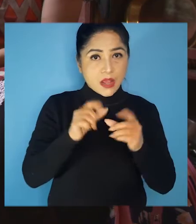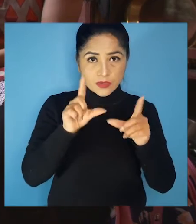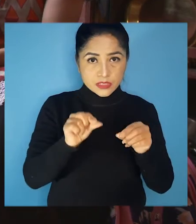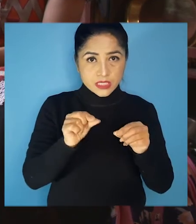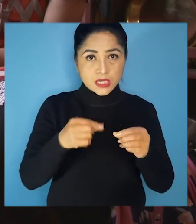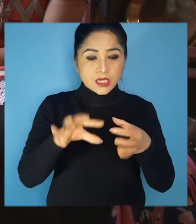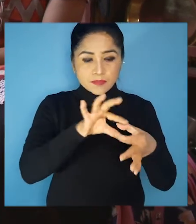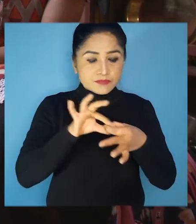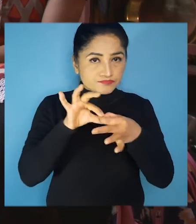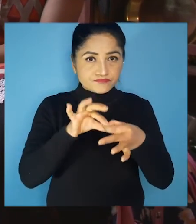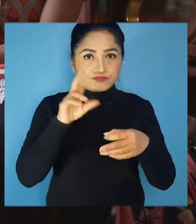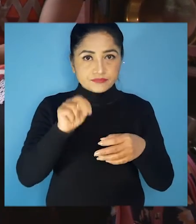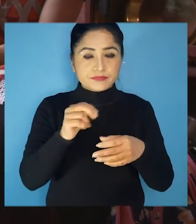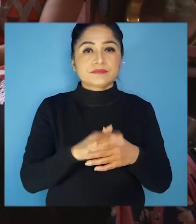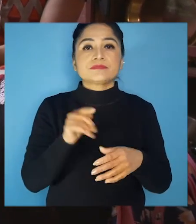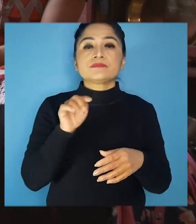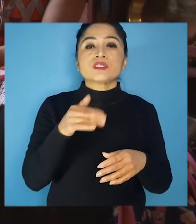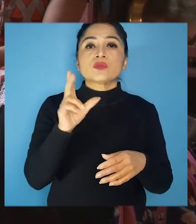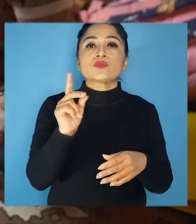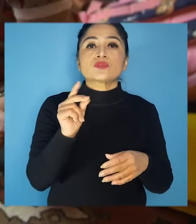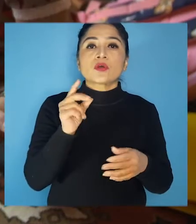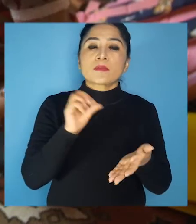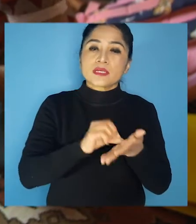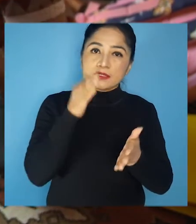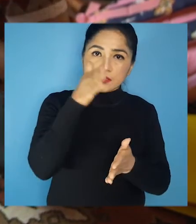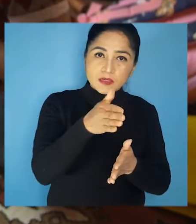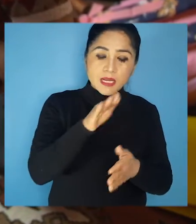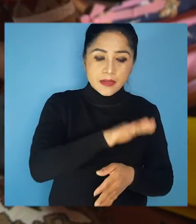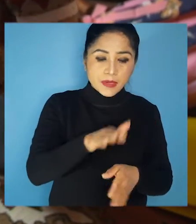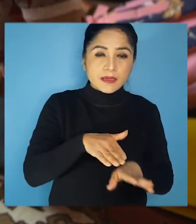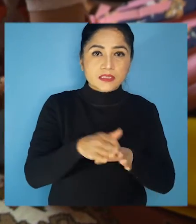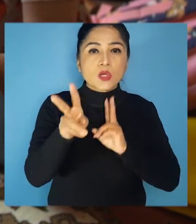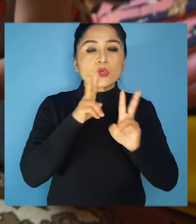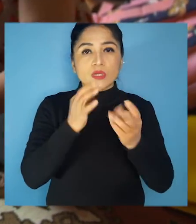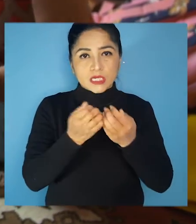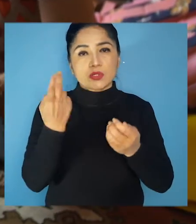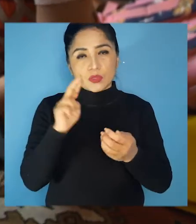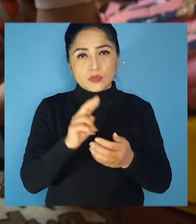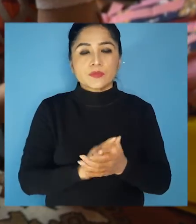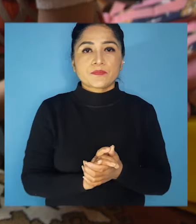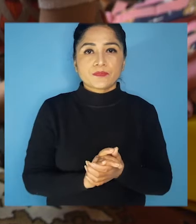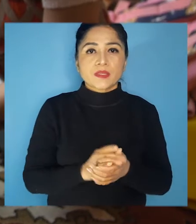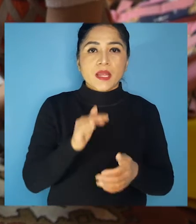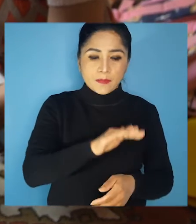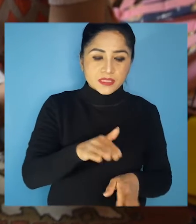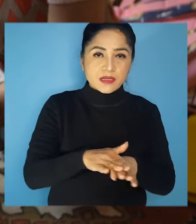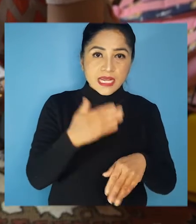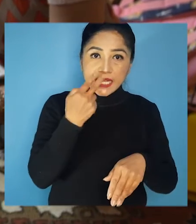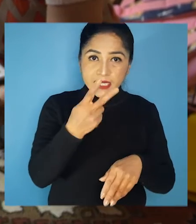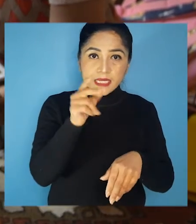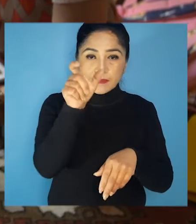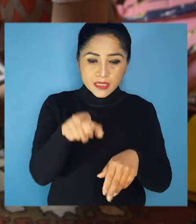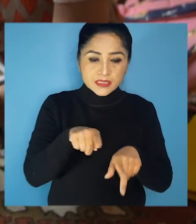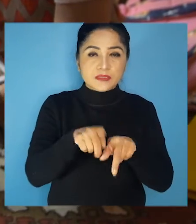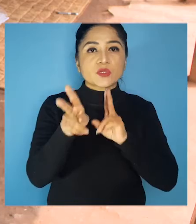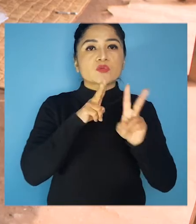पर्यो घुलमिल हुनु पर्यो अनि दोस्रो पाली जादा बालबालिकासँग कुराकानी गर्थ्यौं अनि बच्चालाई हेरचाह